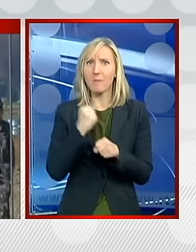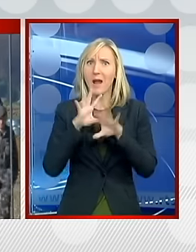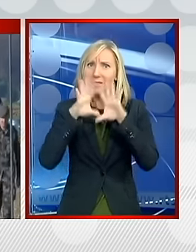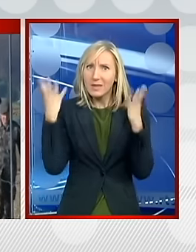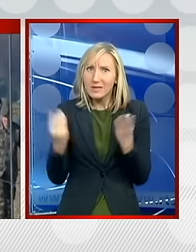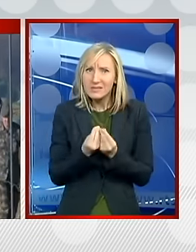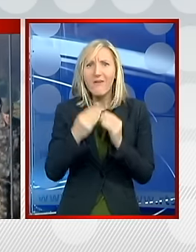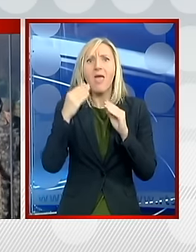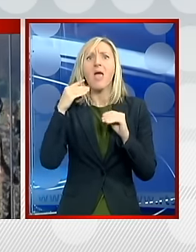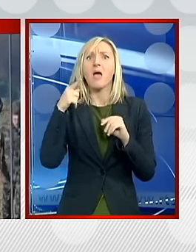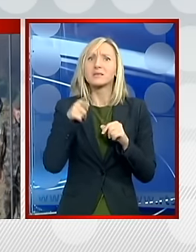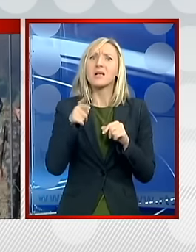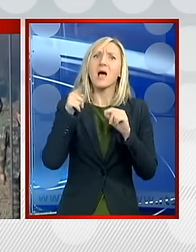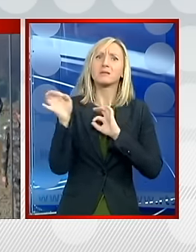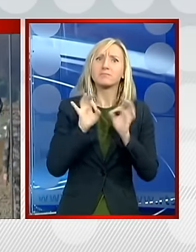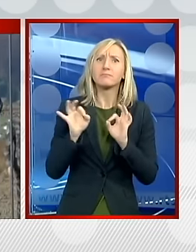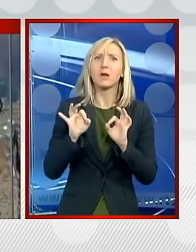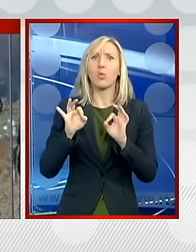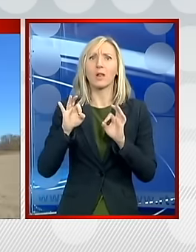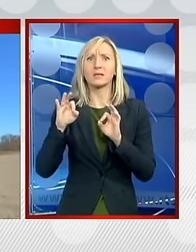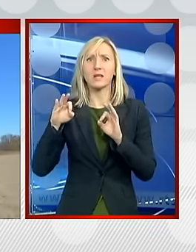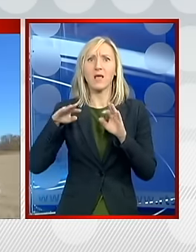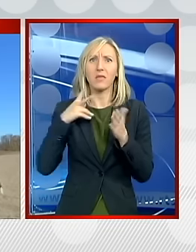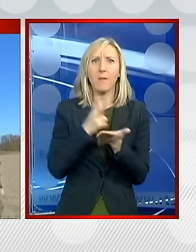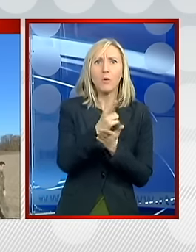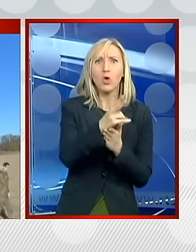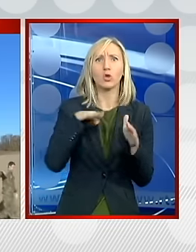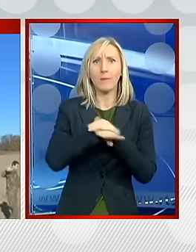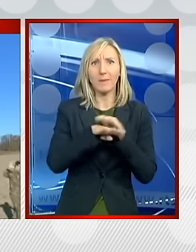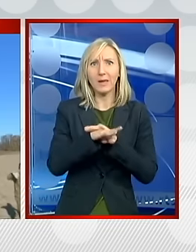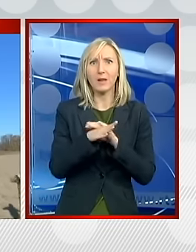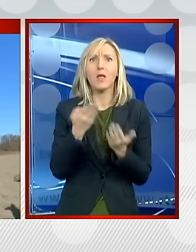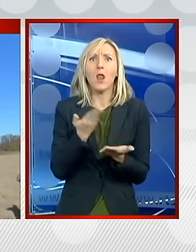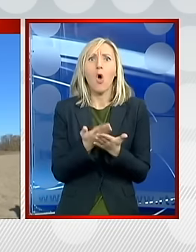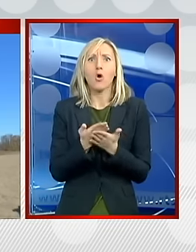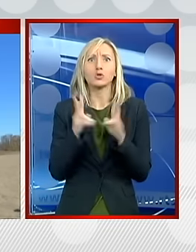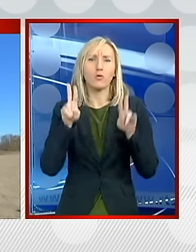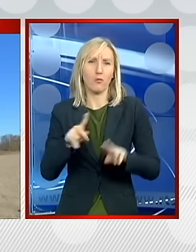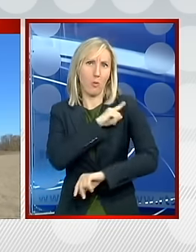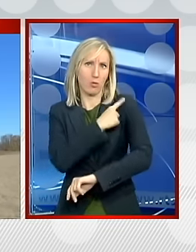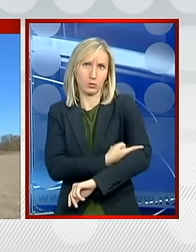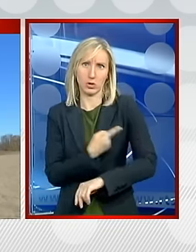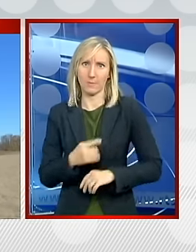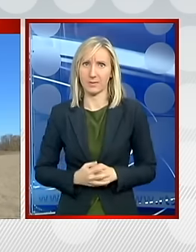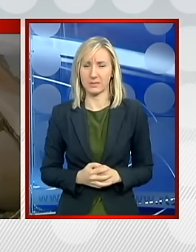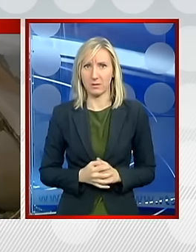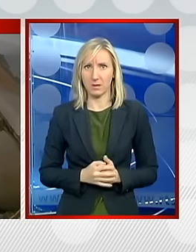za regulisanje protoka migranata na osnovu raspoloživih kapaciteta.